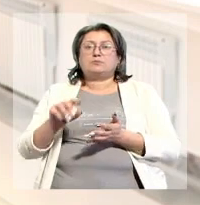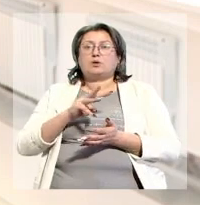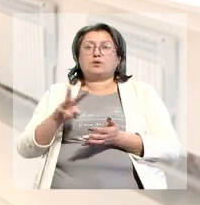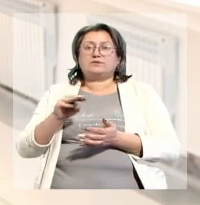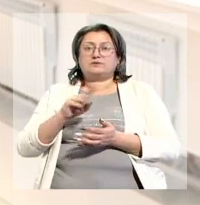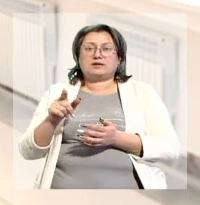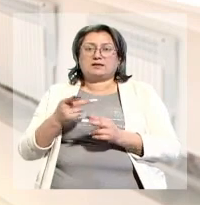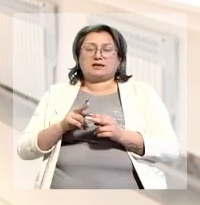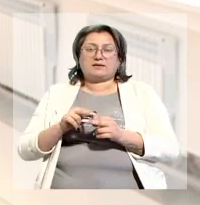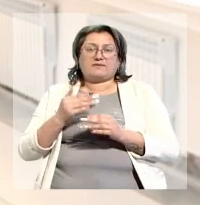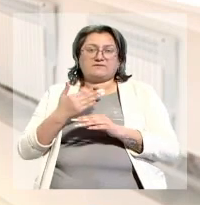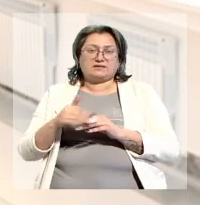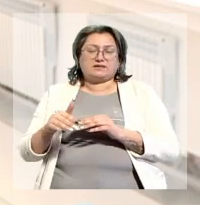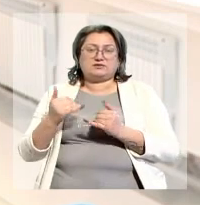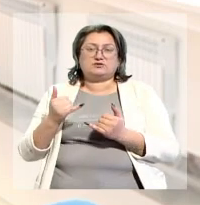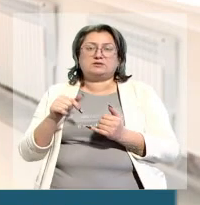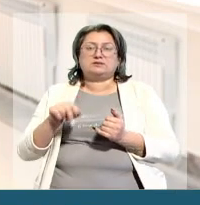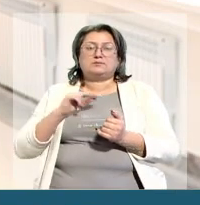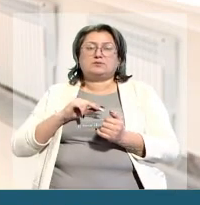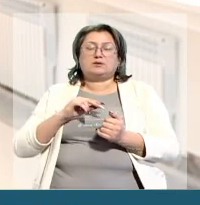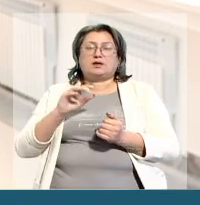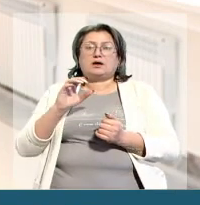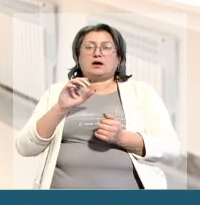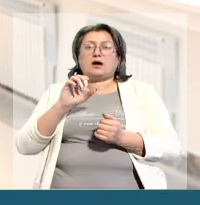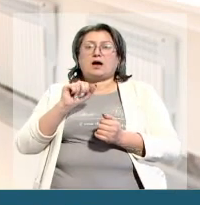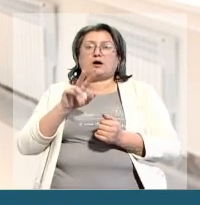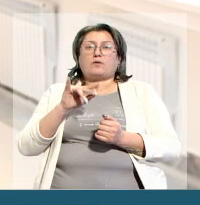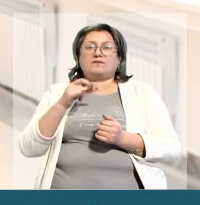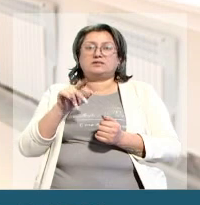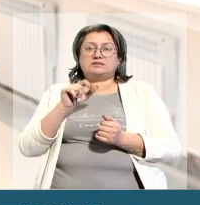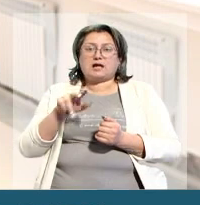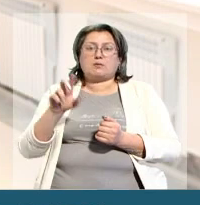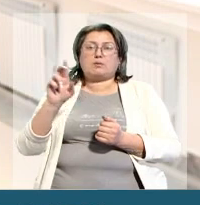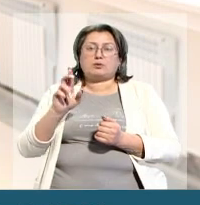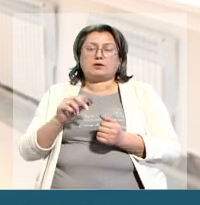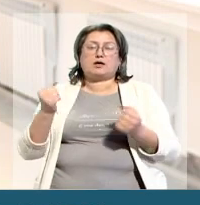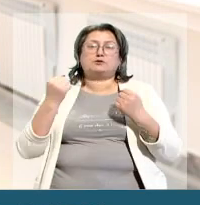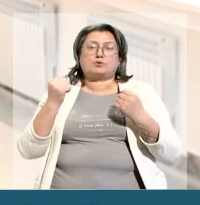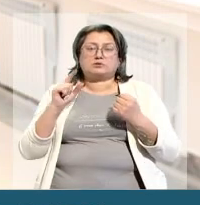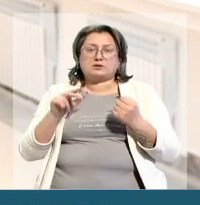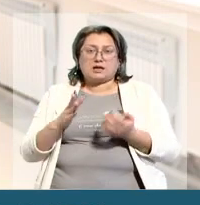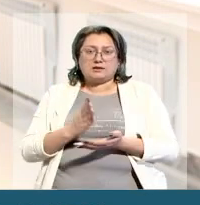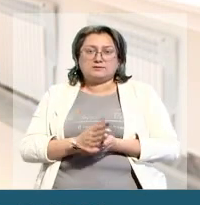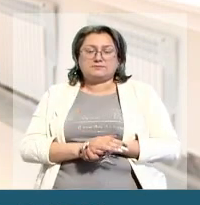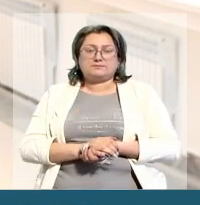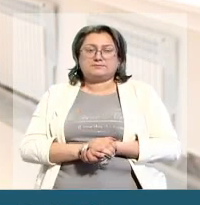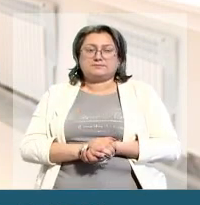ауылымыздың мәдениет үйін жөндеп берді. Енді арғартай аппаратура,